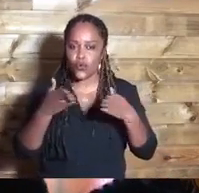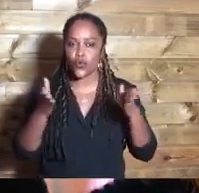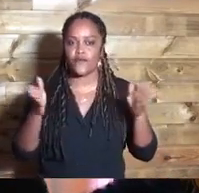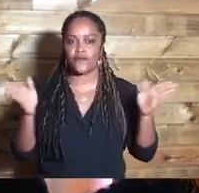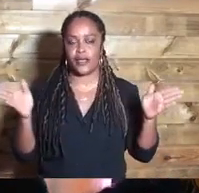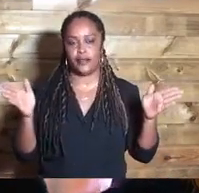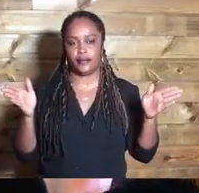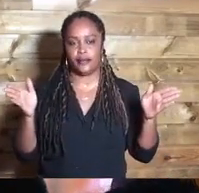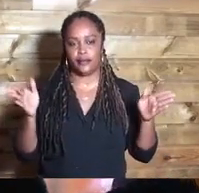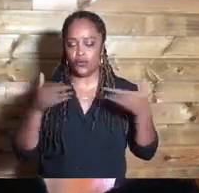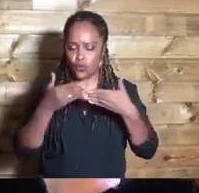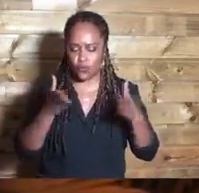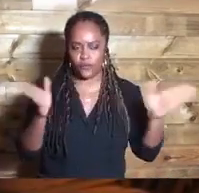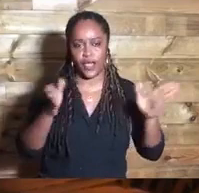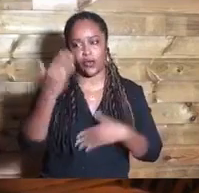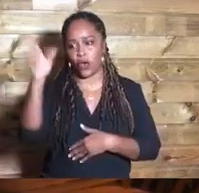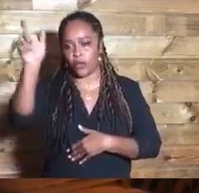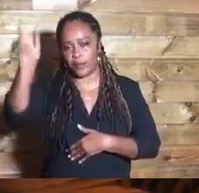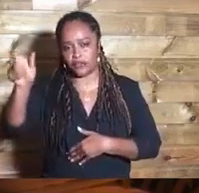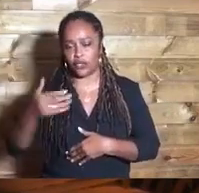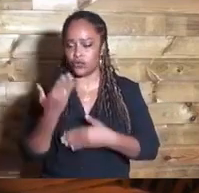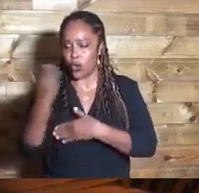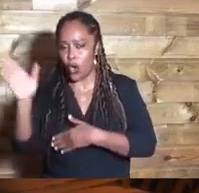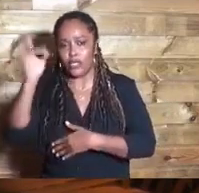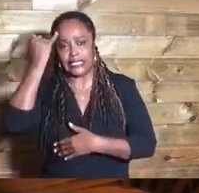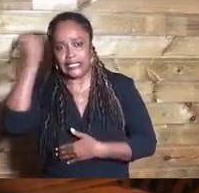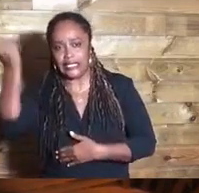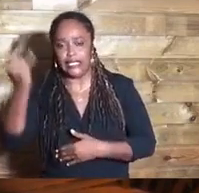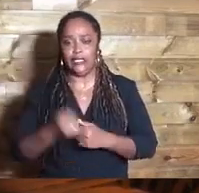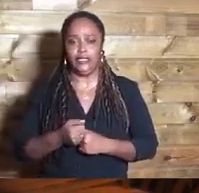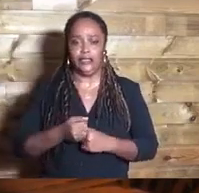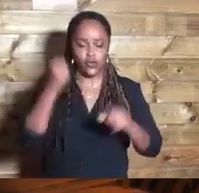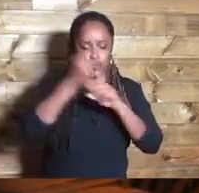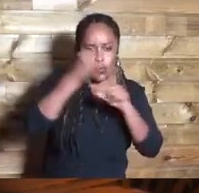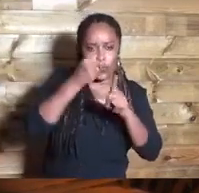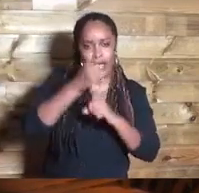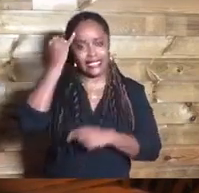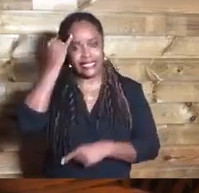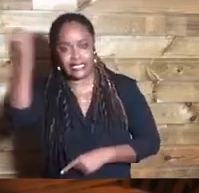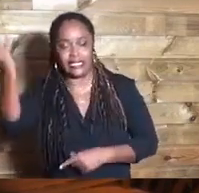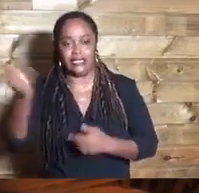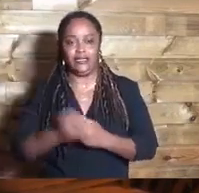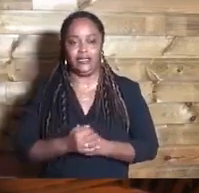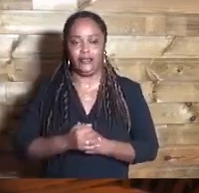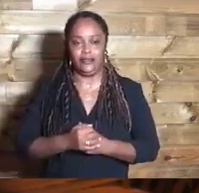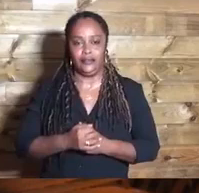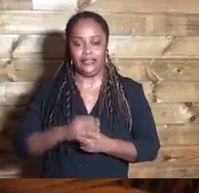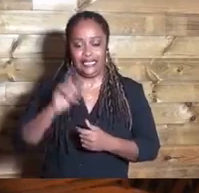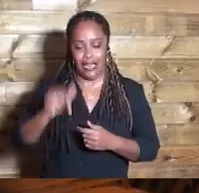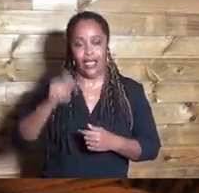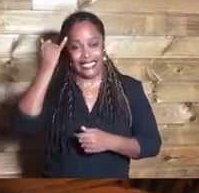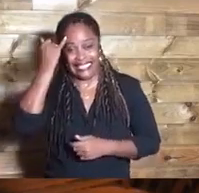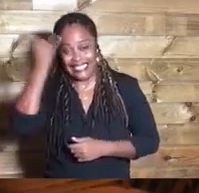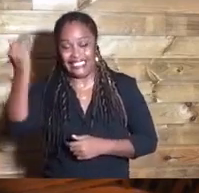qui est ouvert à la fois aux autres et aux idées, et qui peut combattre si les idées. C'est au niveau des idées